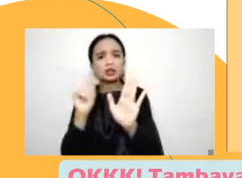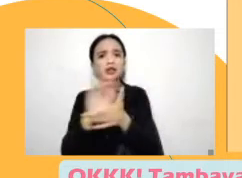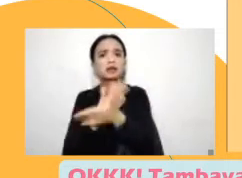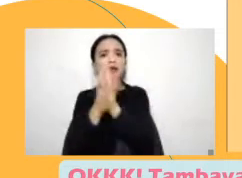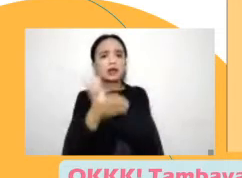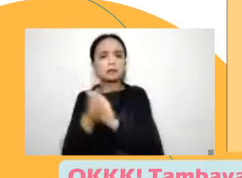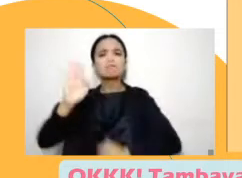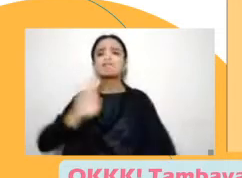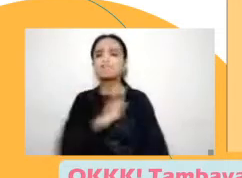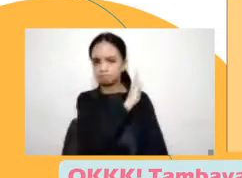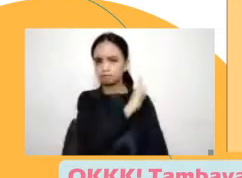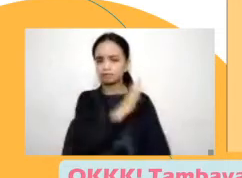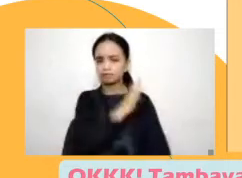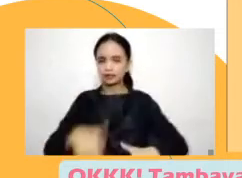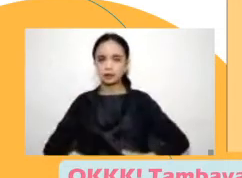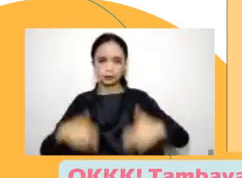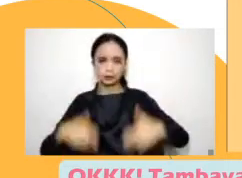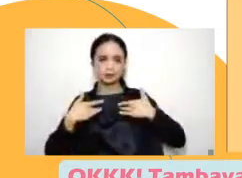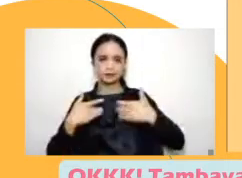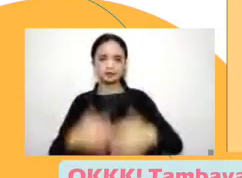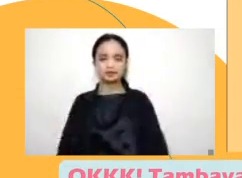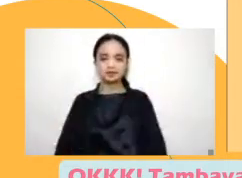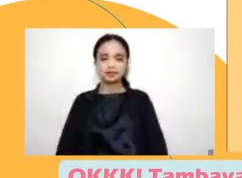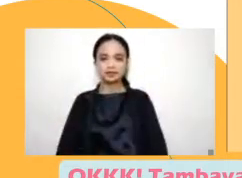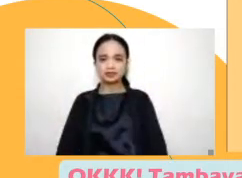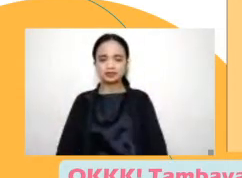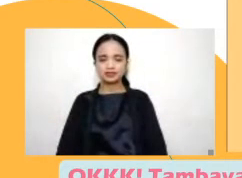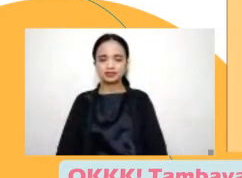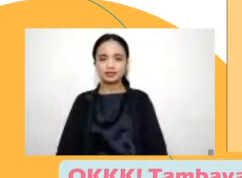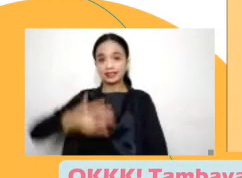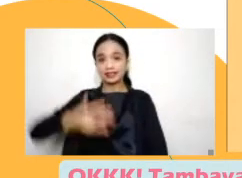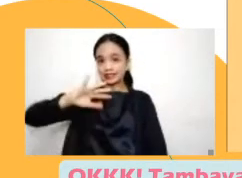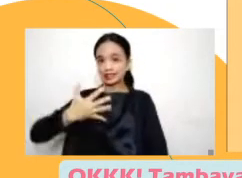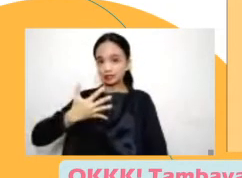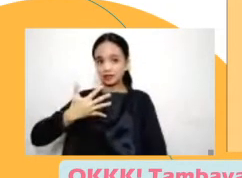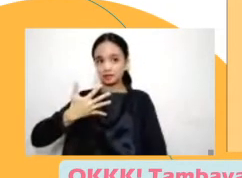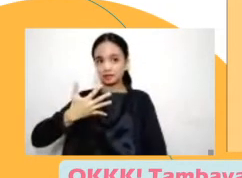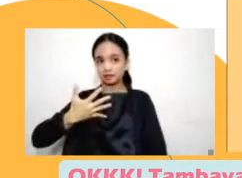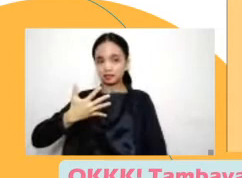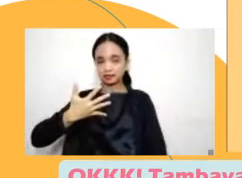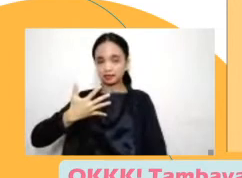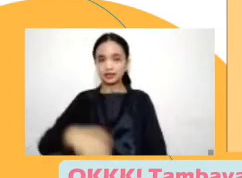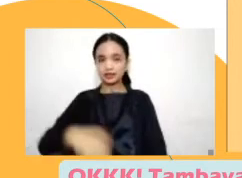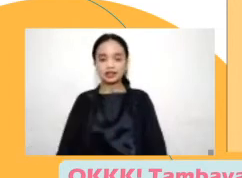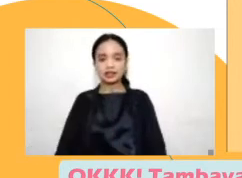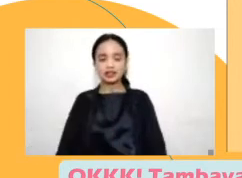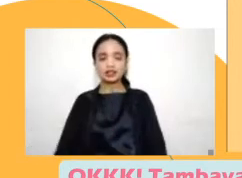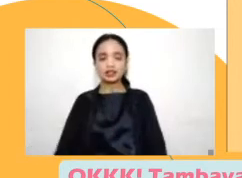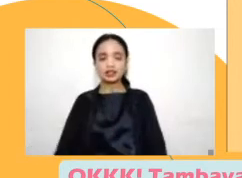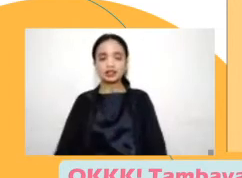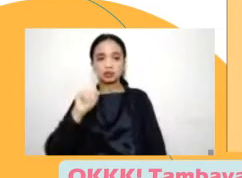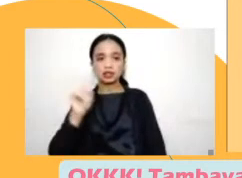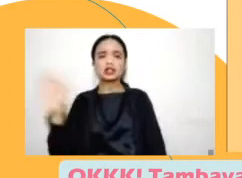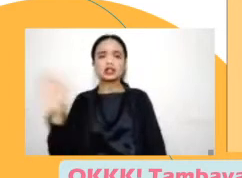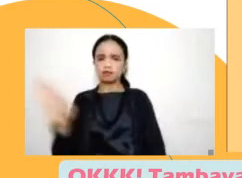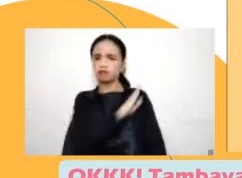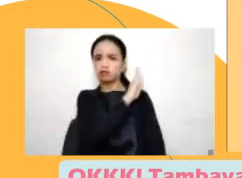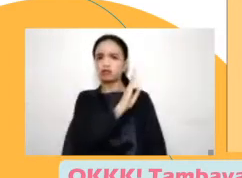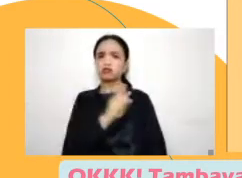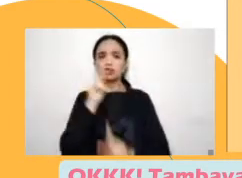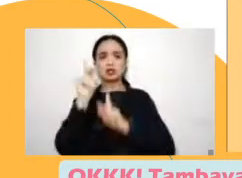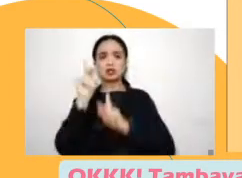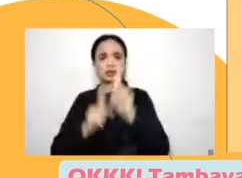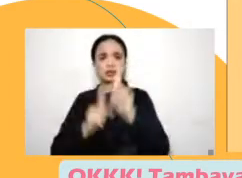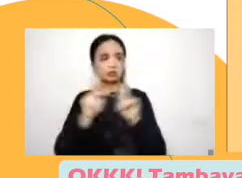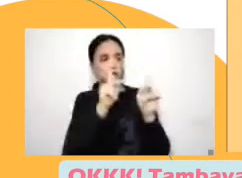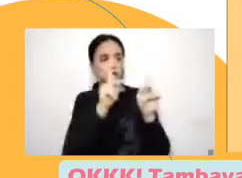matatag sa buhay. Pang-lima, batid ng isang matatag na individual na ang